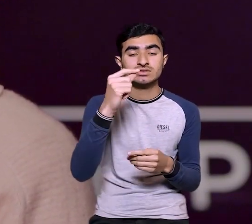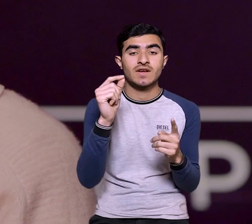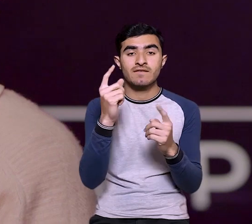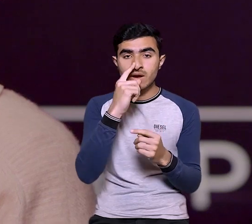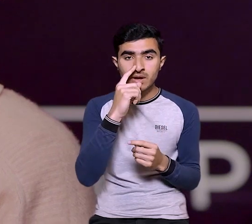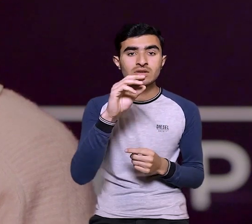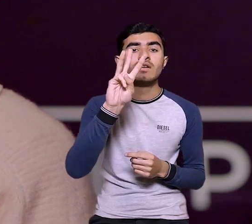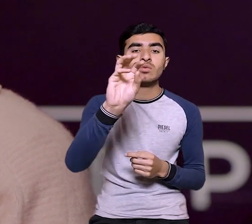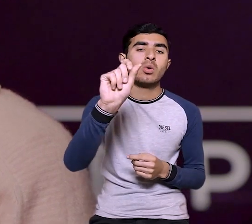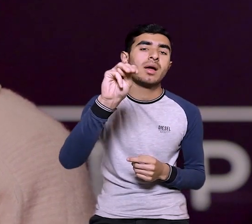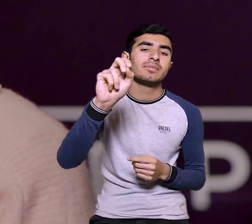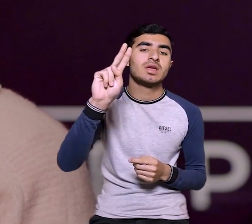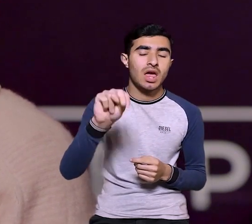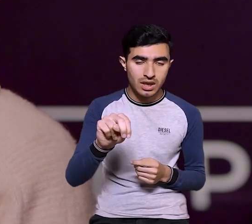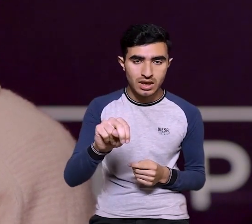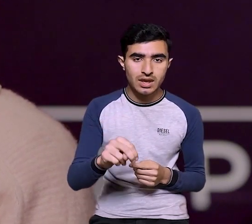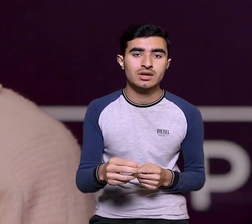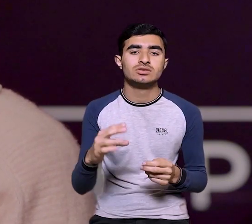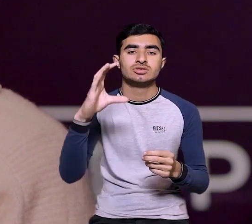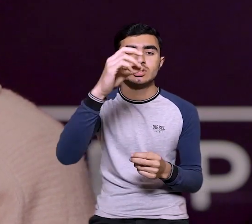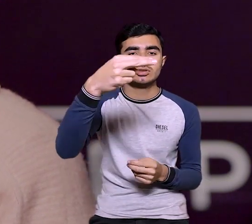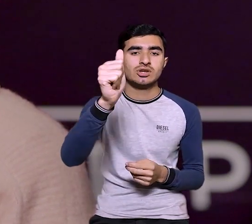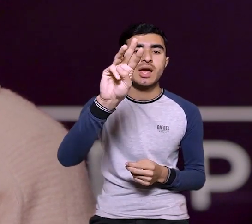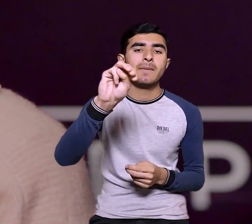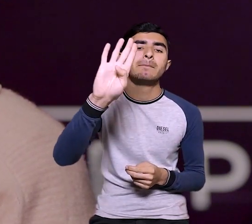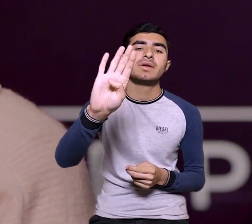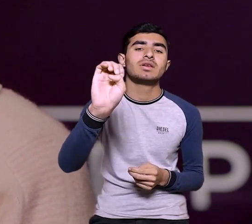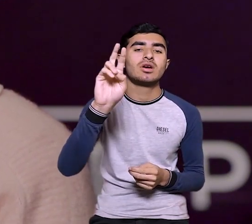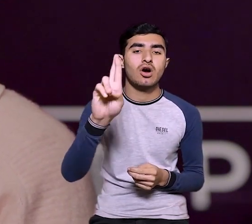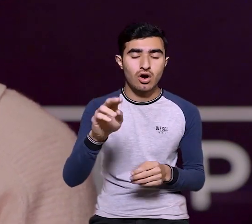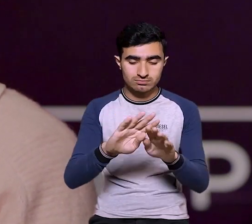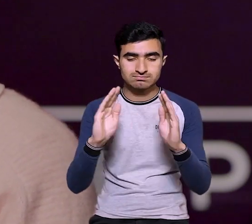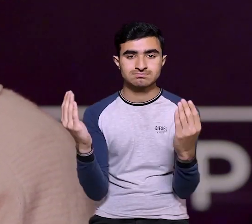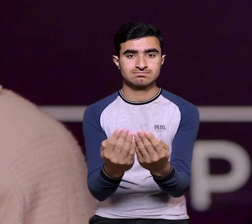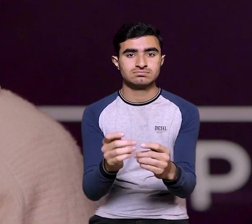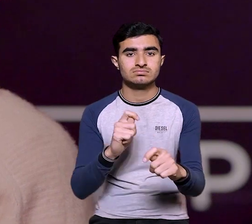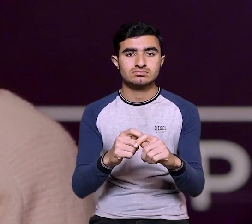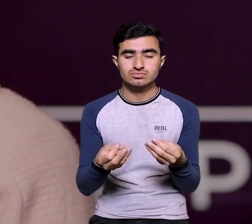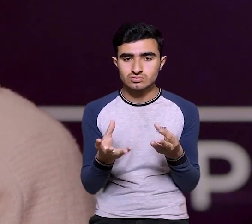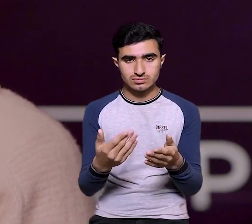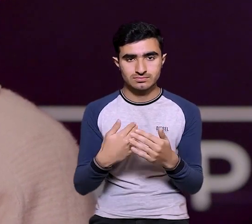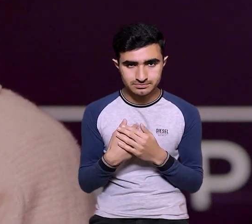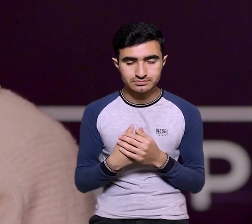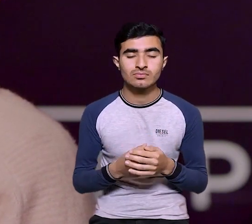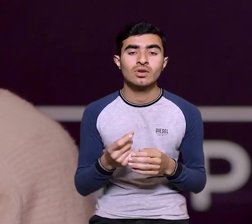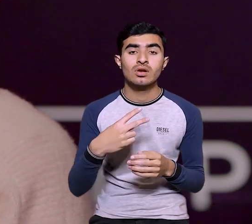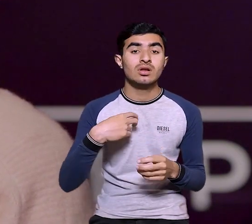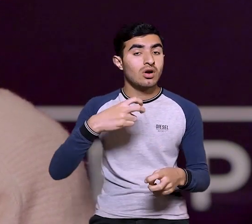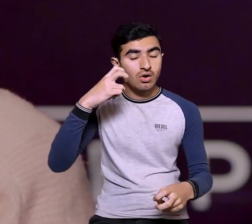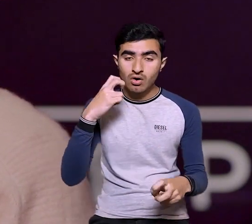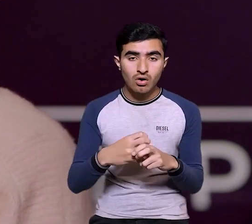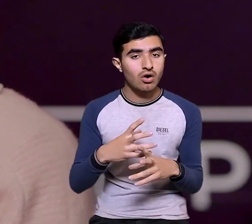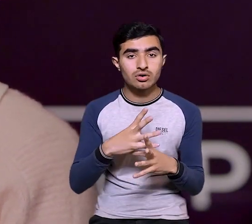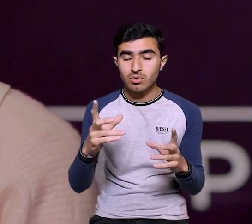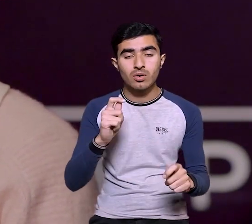difficult because the men were not at all keen about it. And you know, हमारा सारा businesses में men are dominant. हम तो